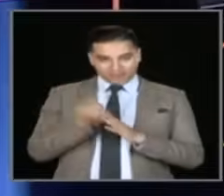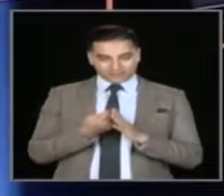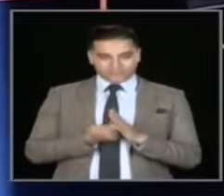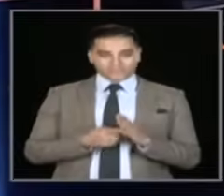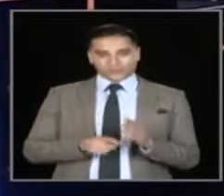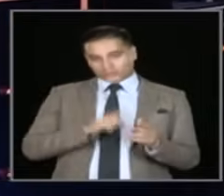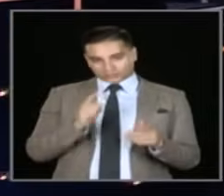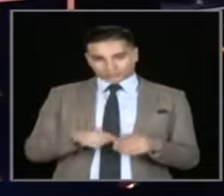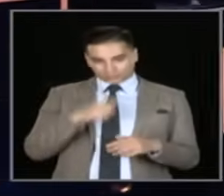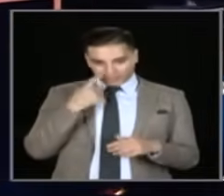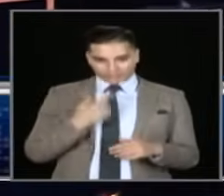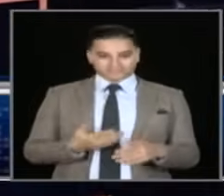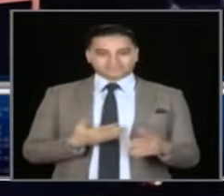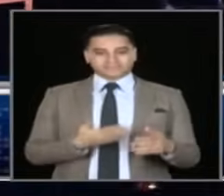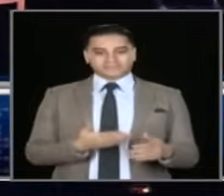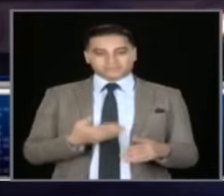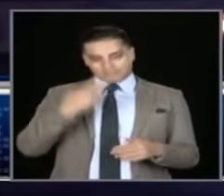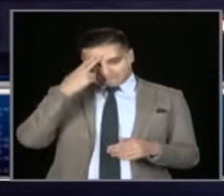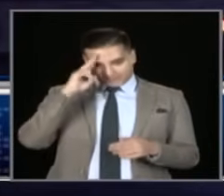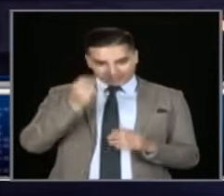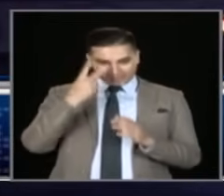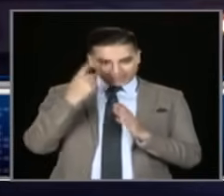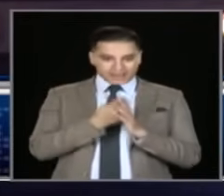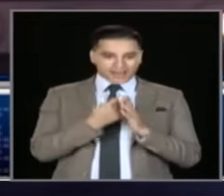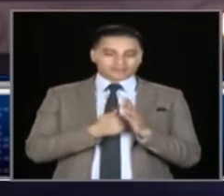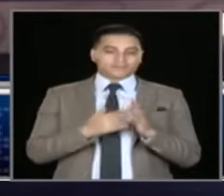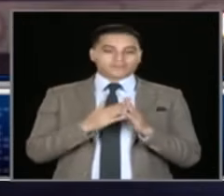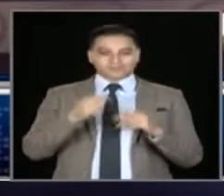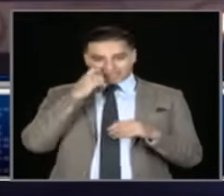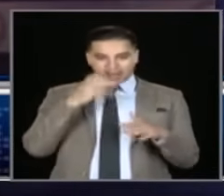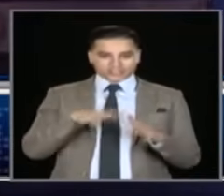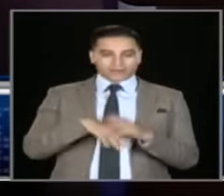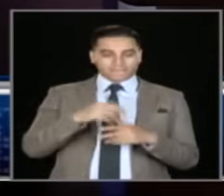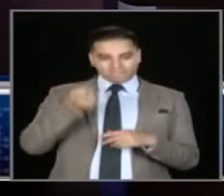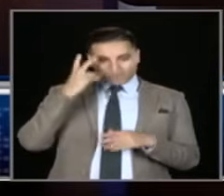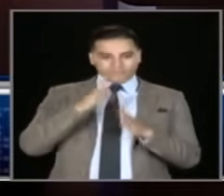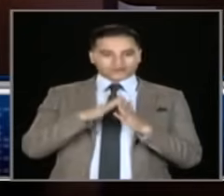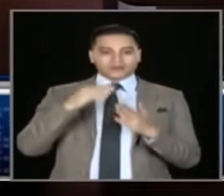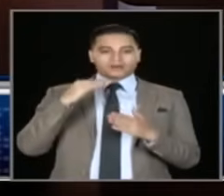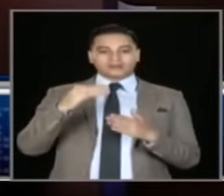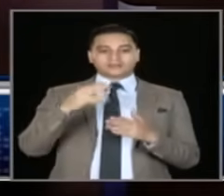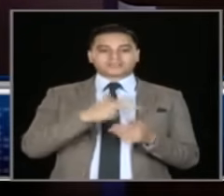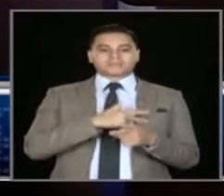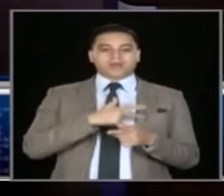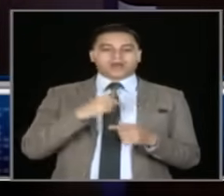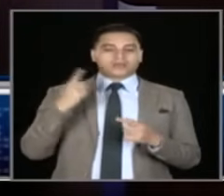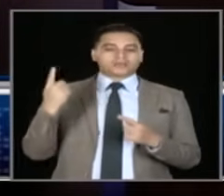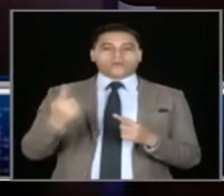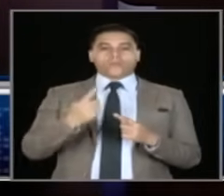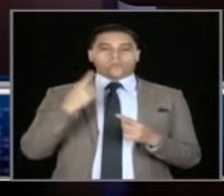هو من هو الكاتب المصري المعاصر مؤلف رواية دوار العالم؟